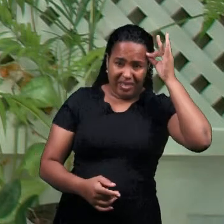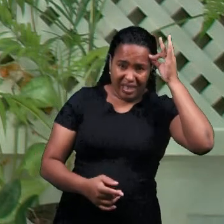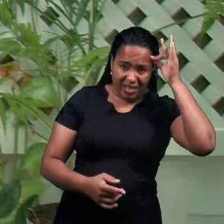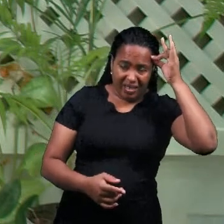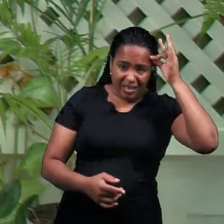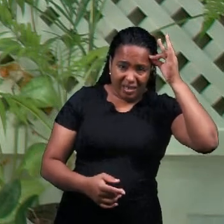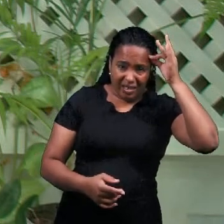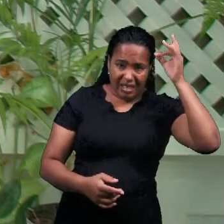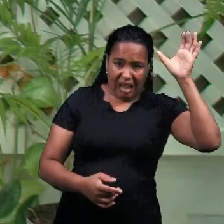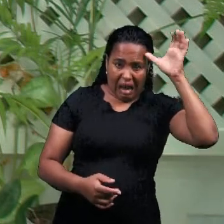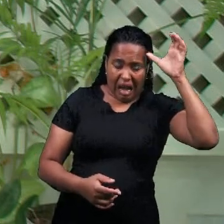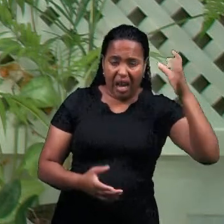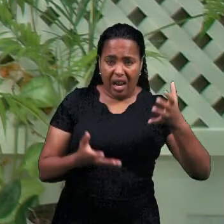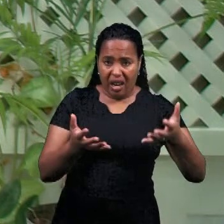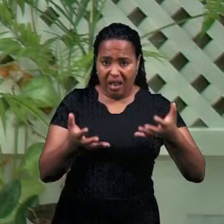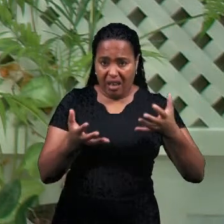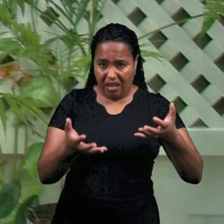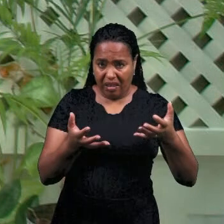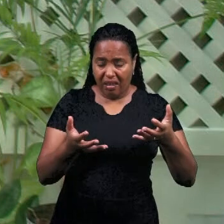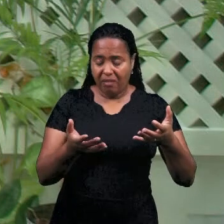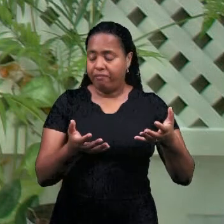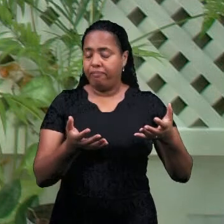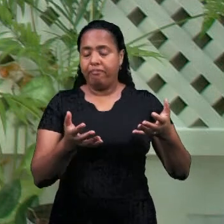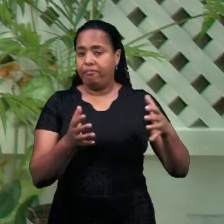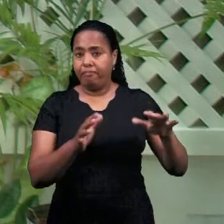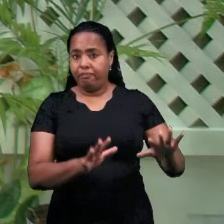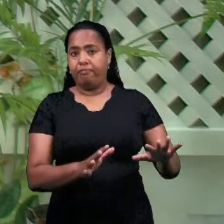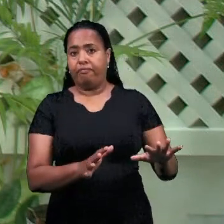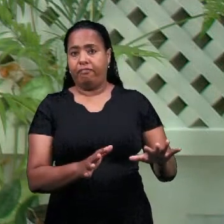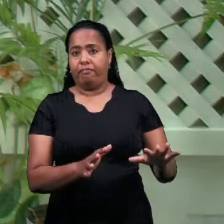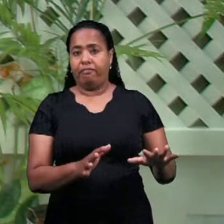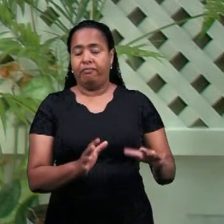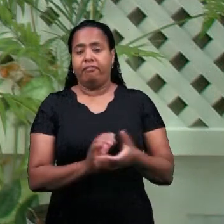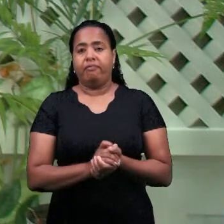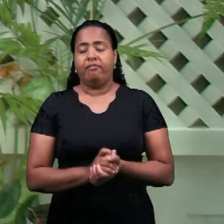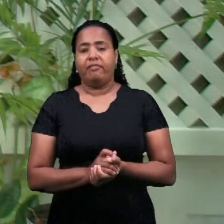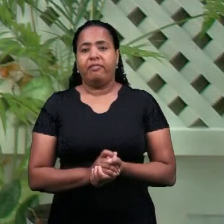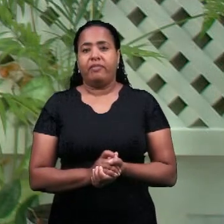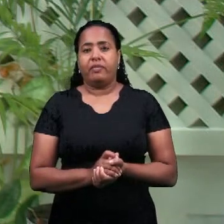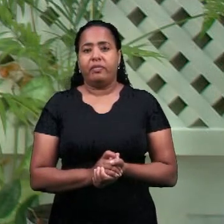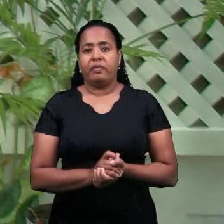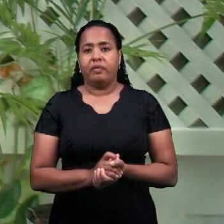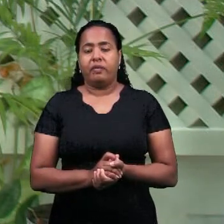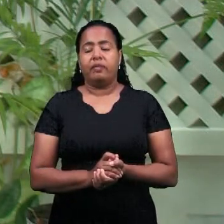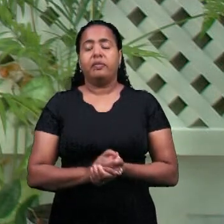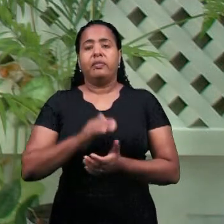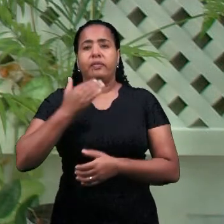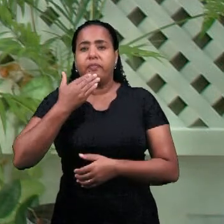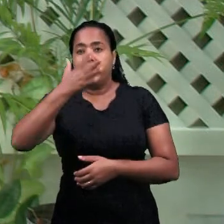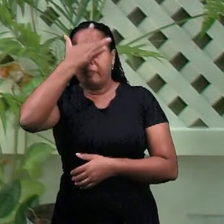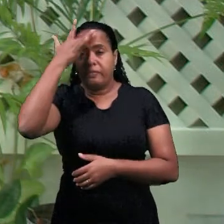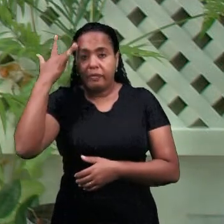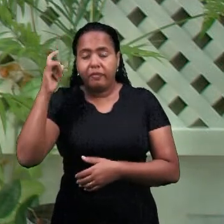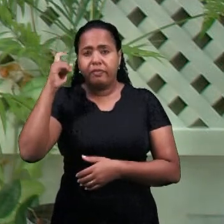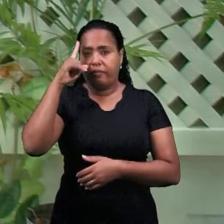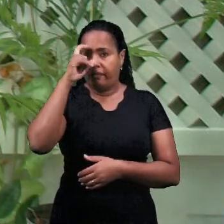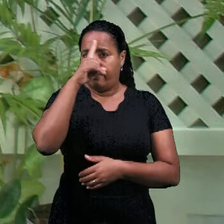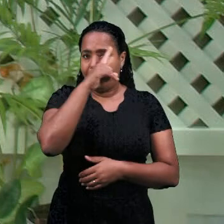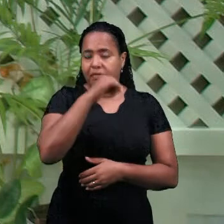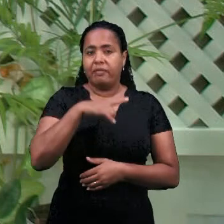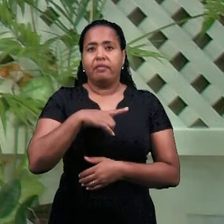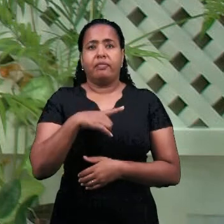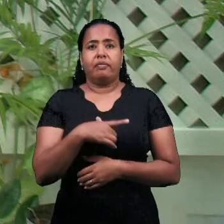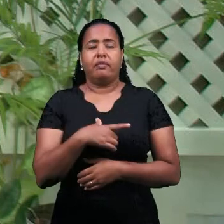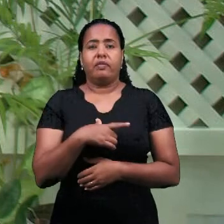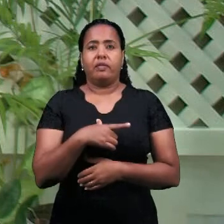dans aucune époque. Et dimanche, il y a encore des questions. Mais je demande ceux qui ont des difficultés, ce n'est